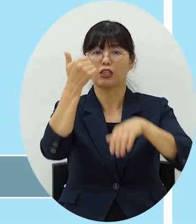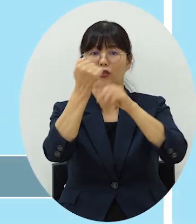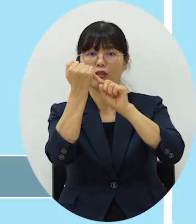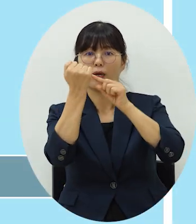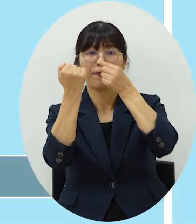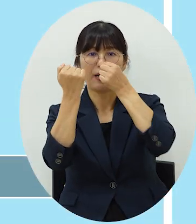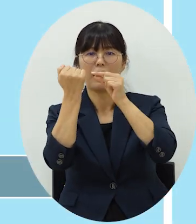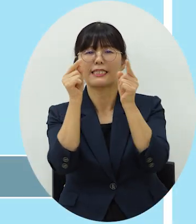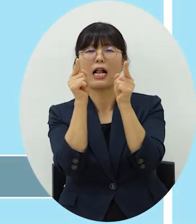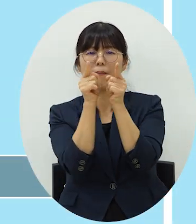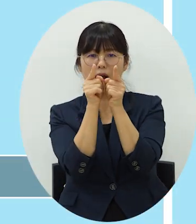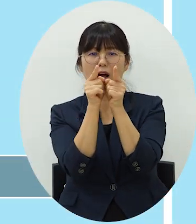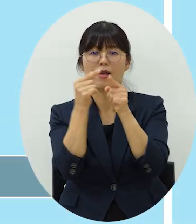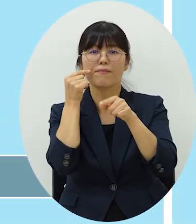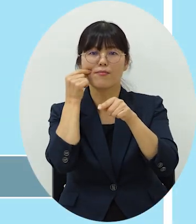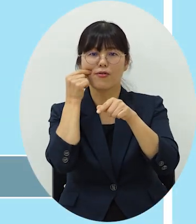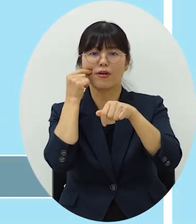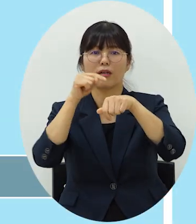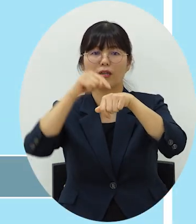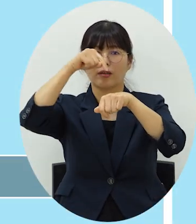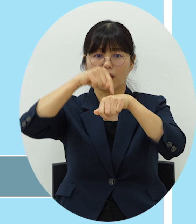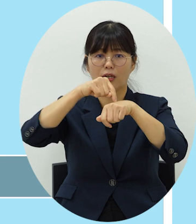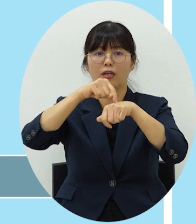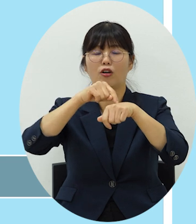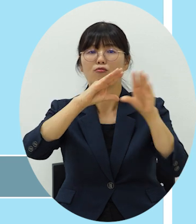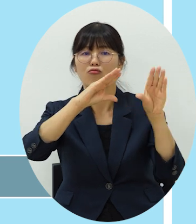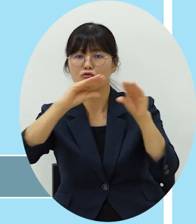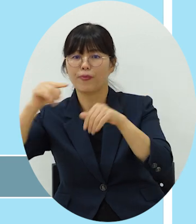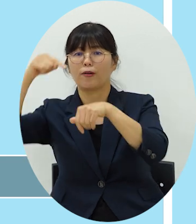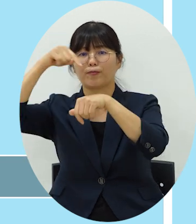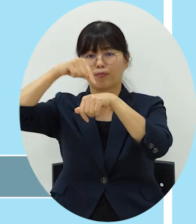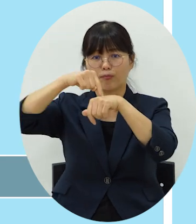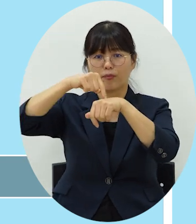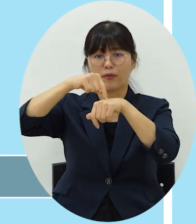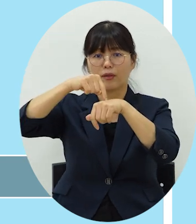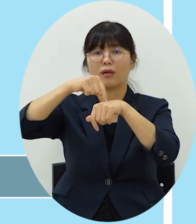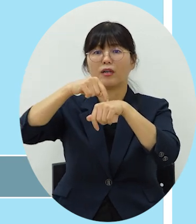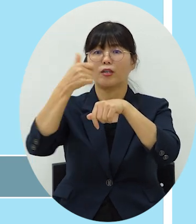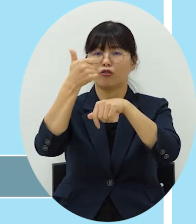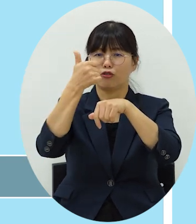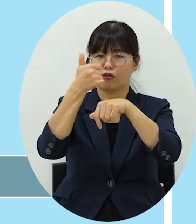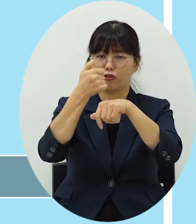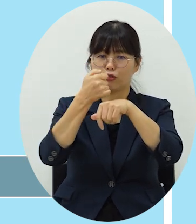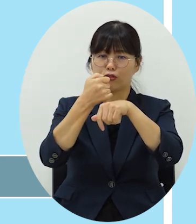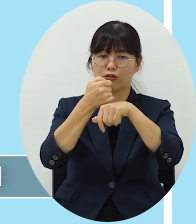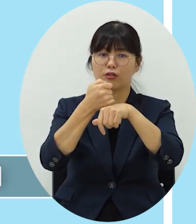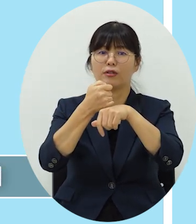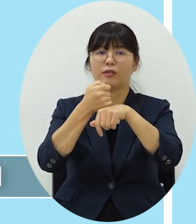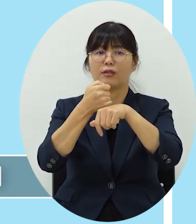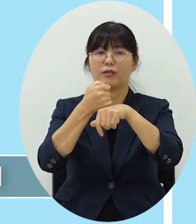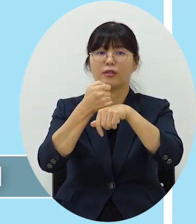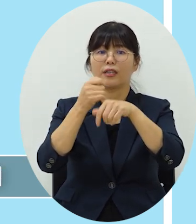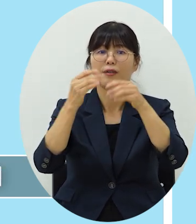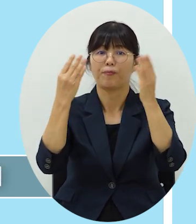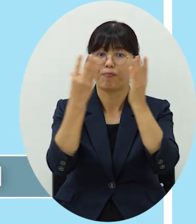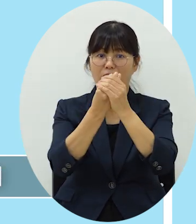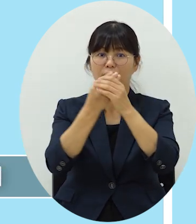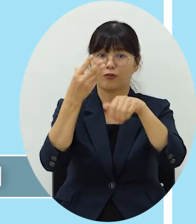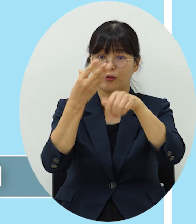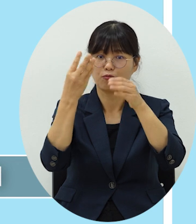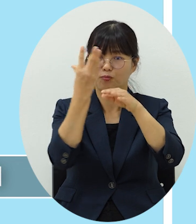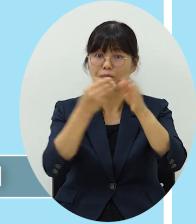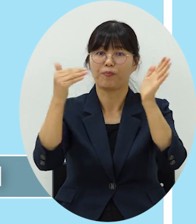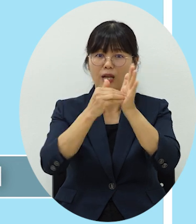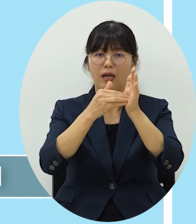짧으므로 피부와 직각이 되게 한 후 바늘을 부드럽게 삽입하고 버튼을 천천히 누릅니다. 약물이 완전히 주입되고